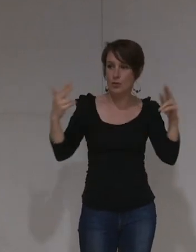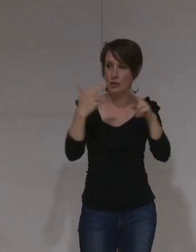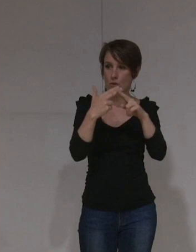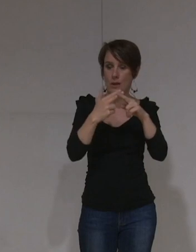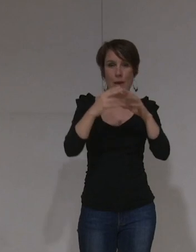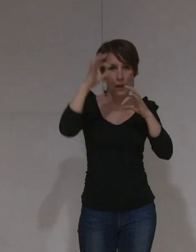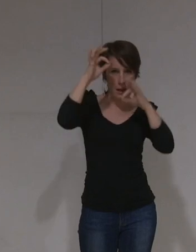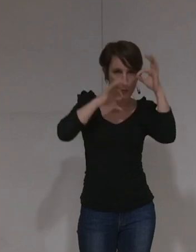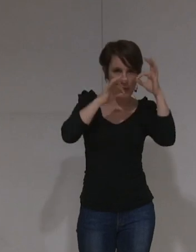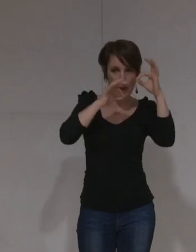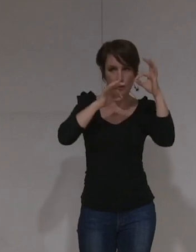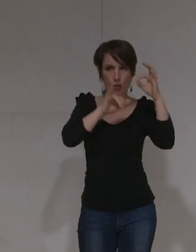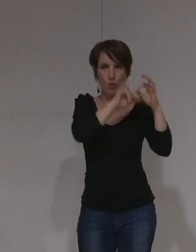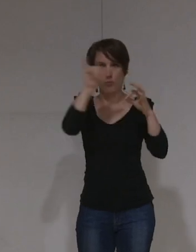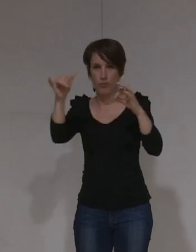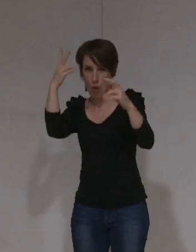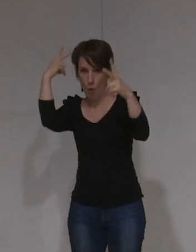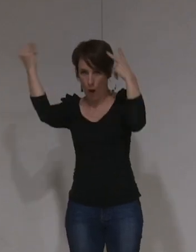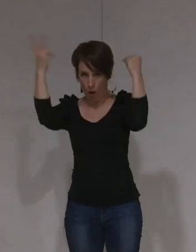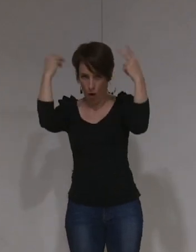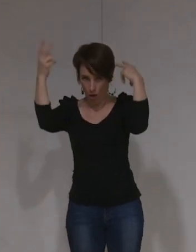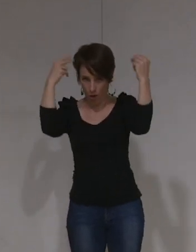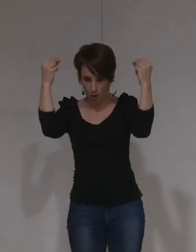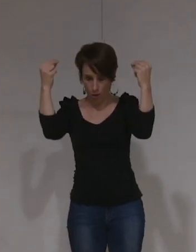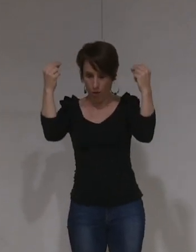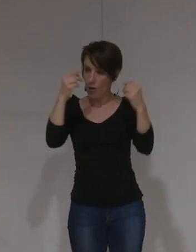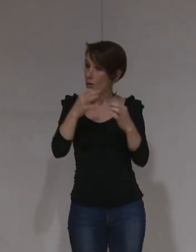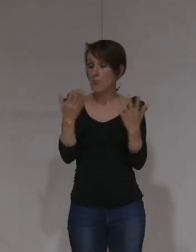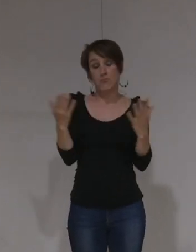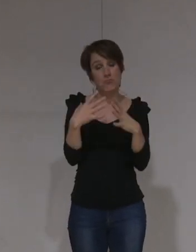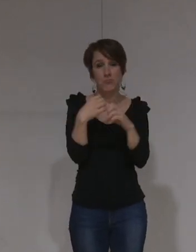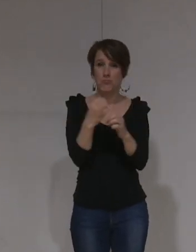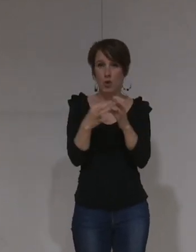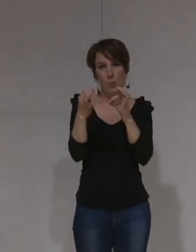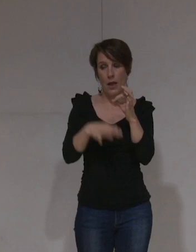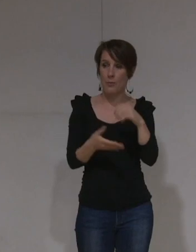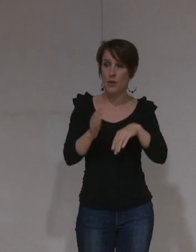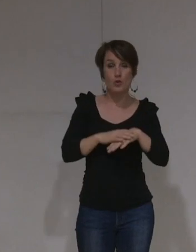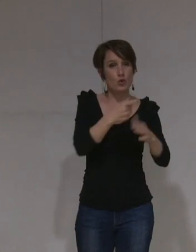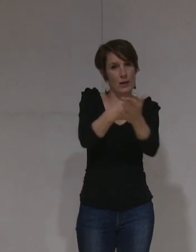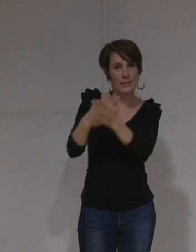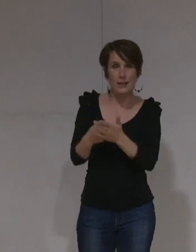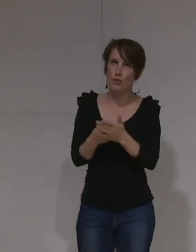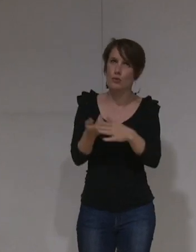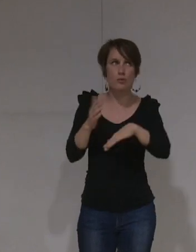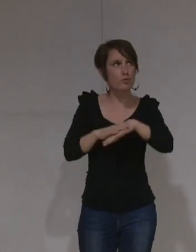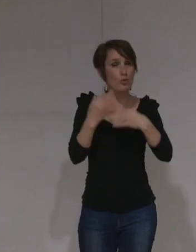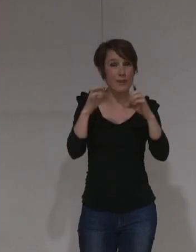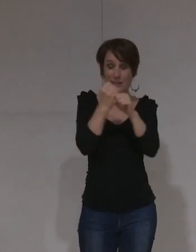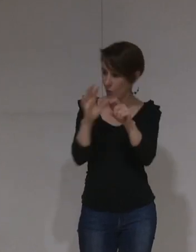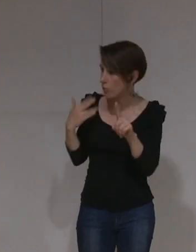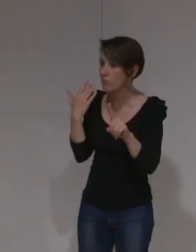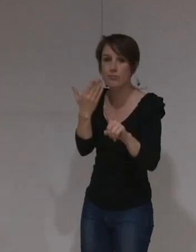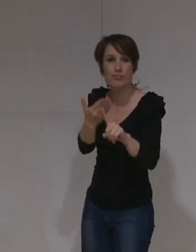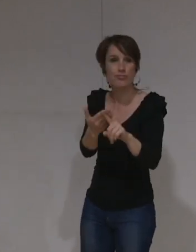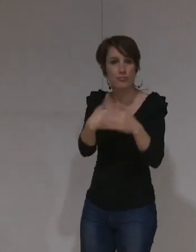à warol sur un bilan de des acquisitions depuis un peu plus d'une décennie et vous vous rendez compte que la partie